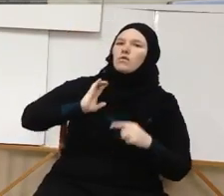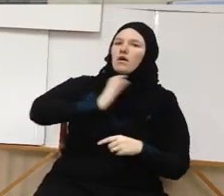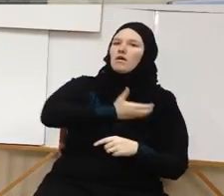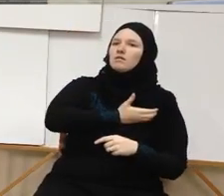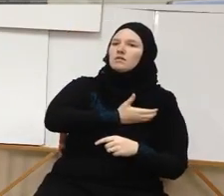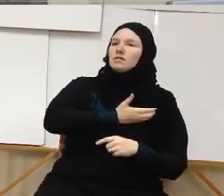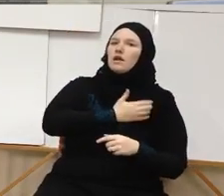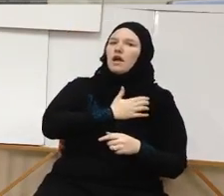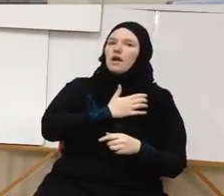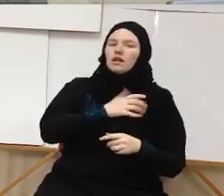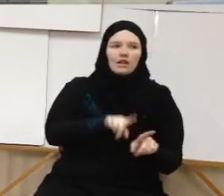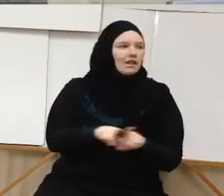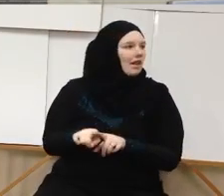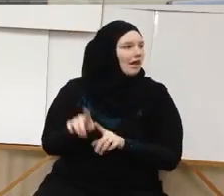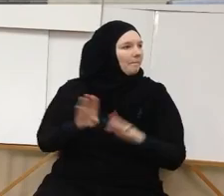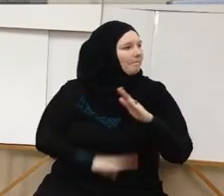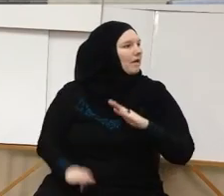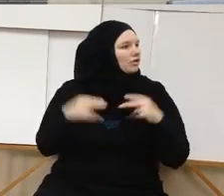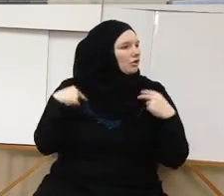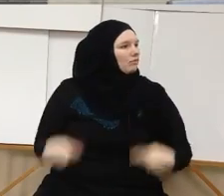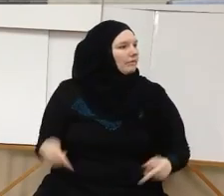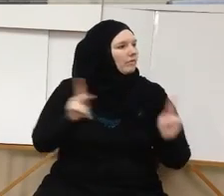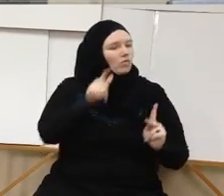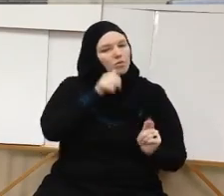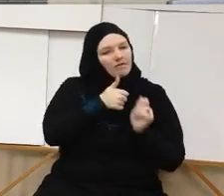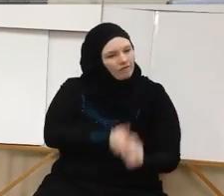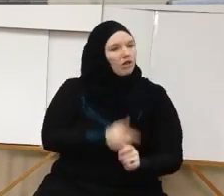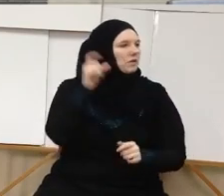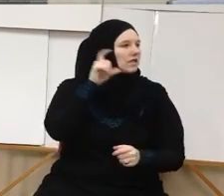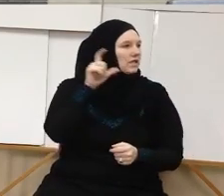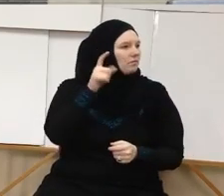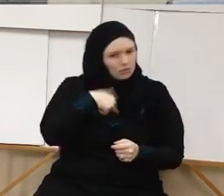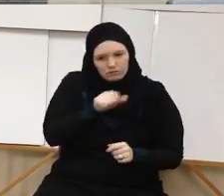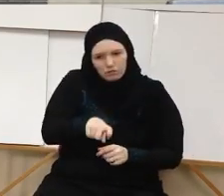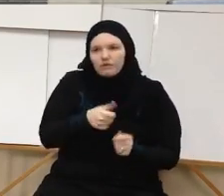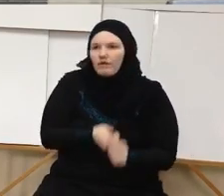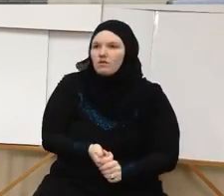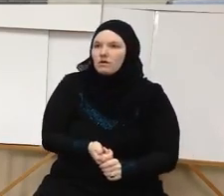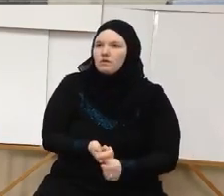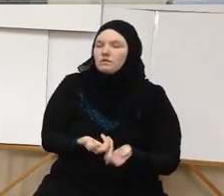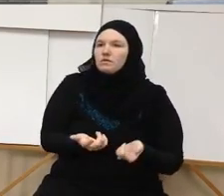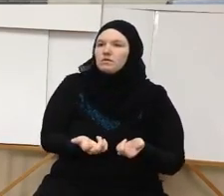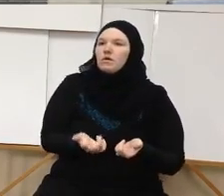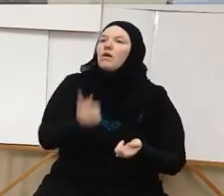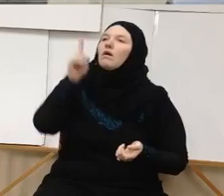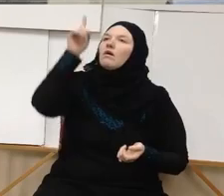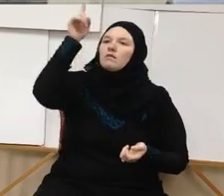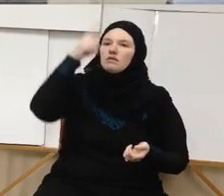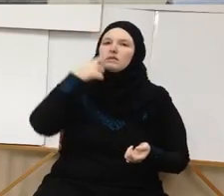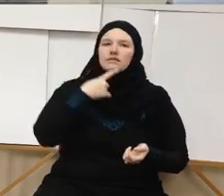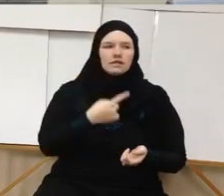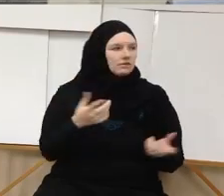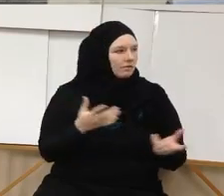lay human people who are following Islam or supposed to follow Islam? Allah says, إِنَّ